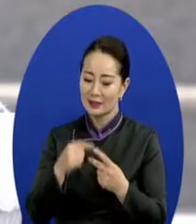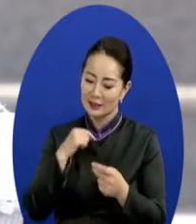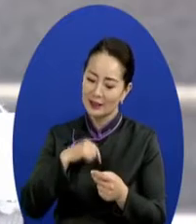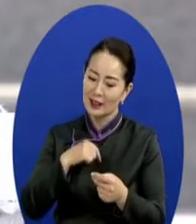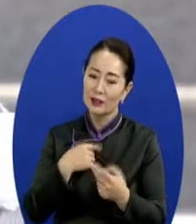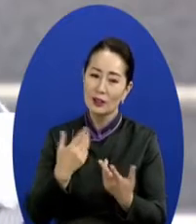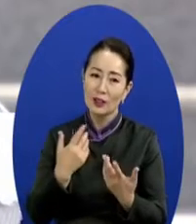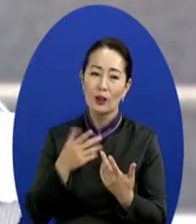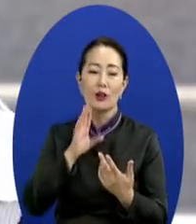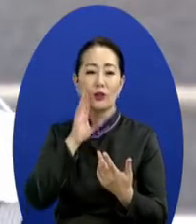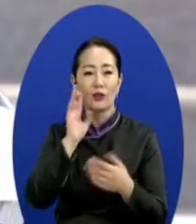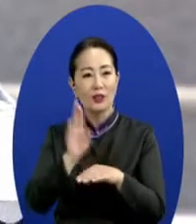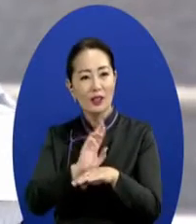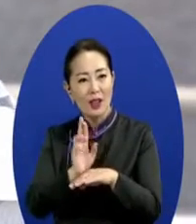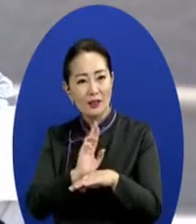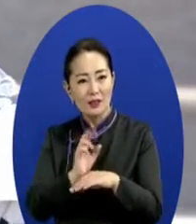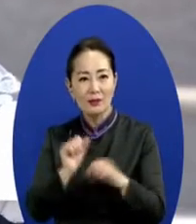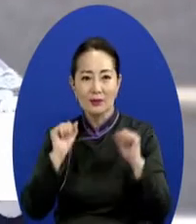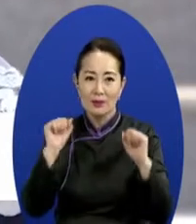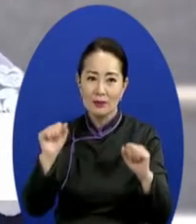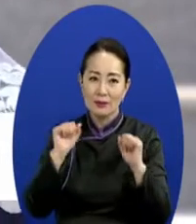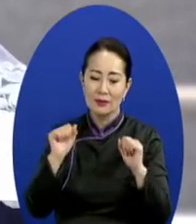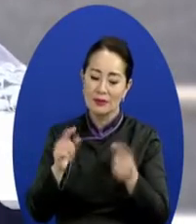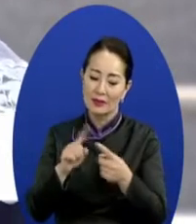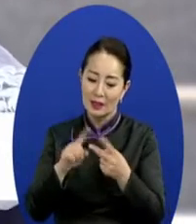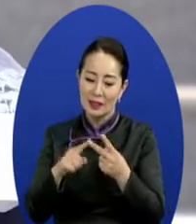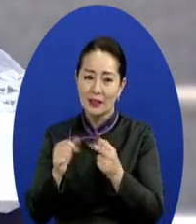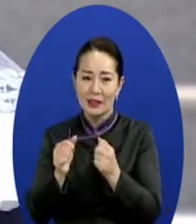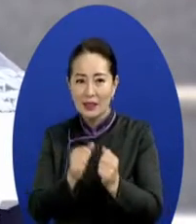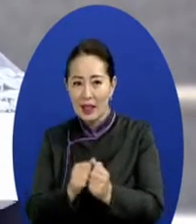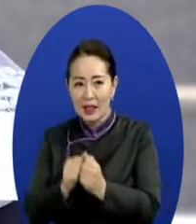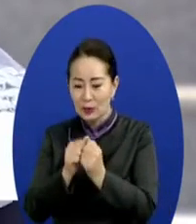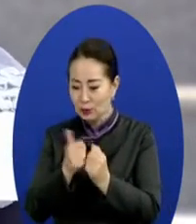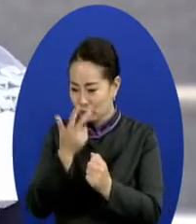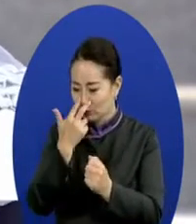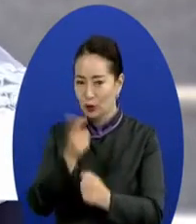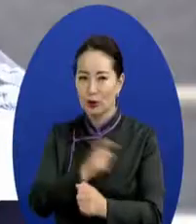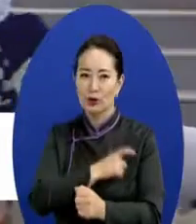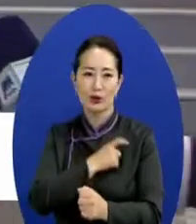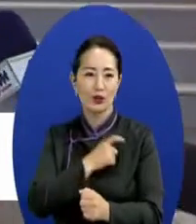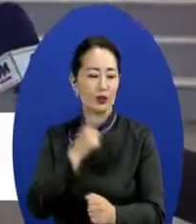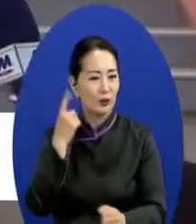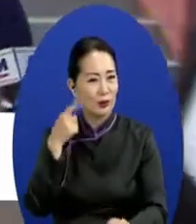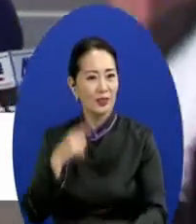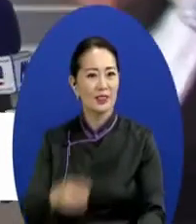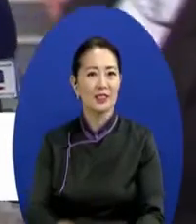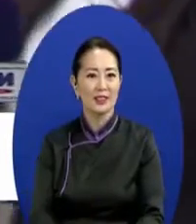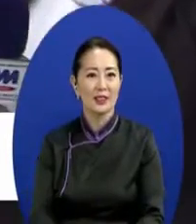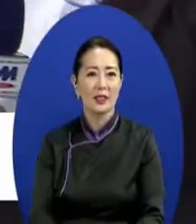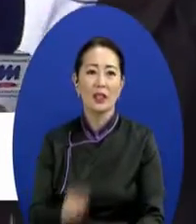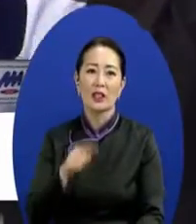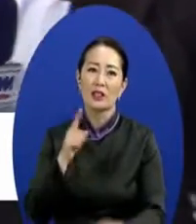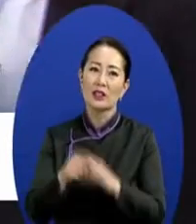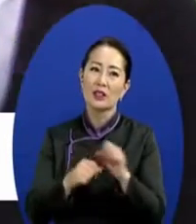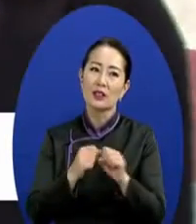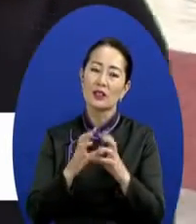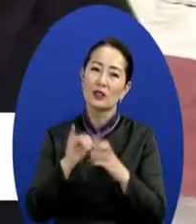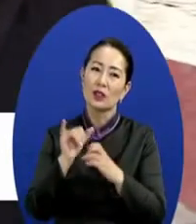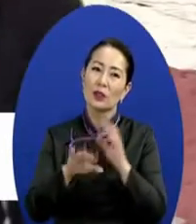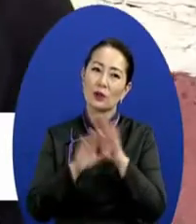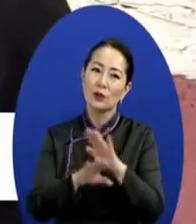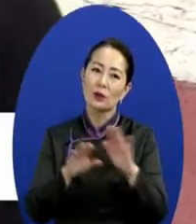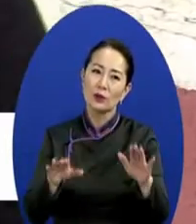ингээ өглөөний дасгал, найзууд гэд бүх юм надаа их хөчлөлтэй санагддаг. Энэ жил олон улсын хүүхдийн найрамдал